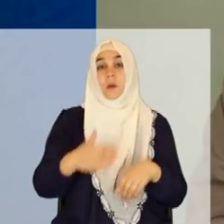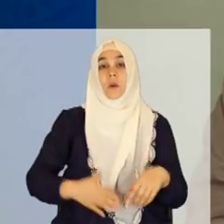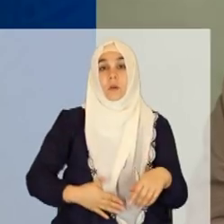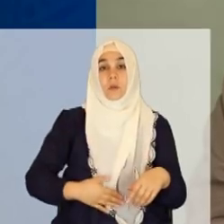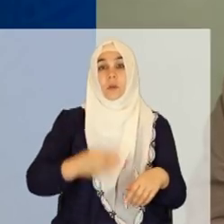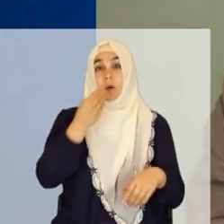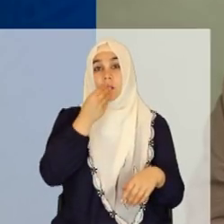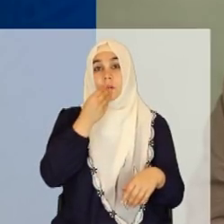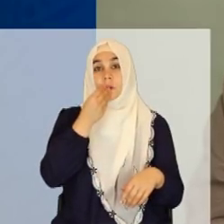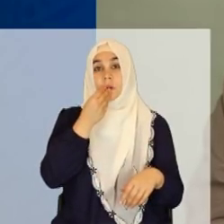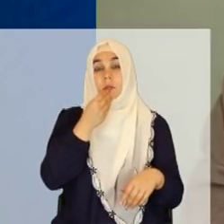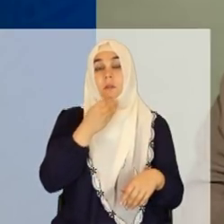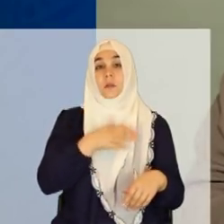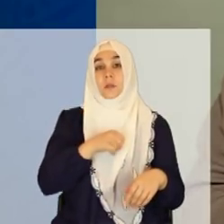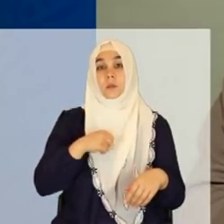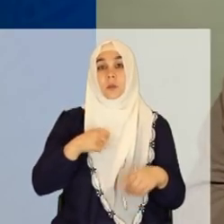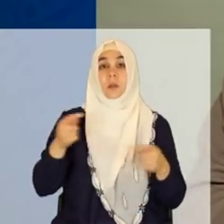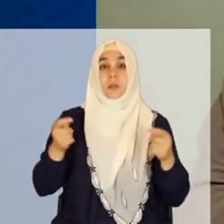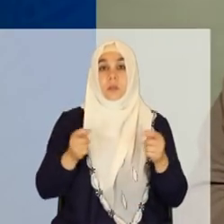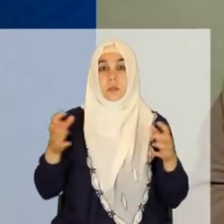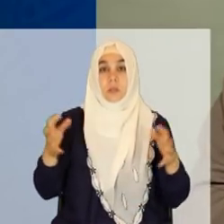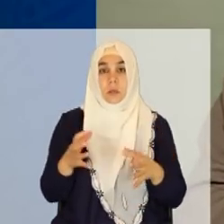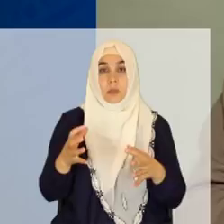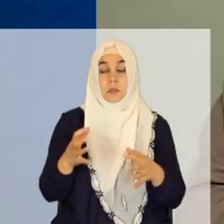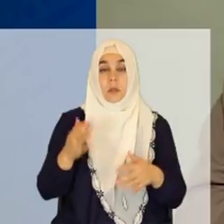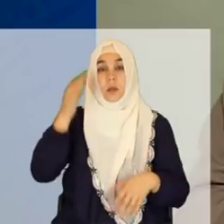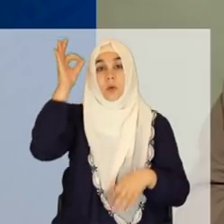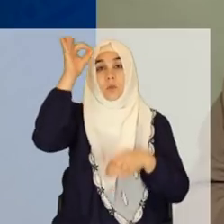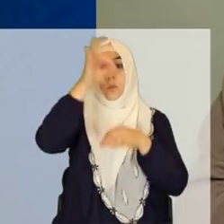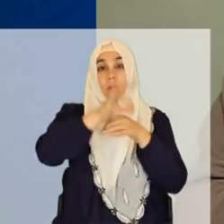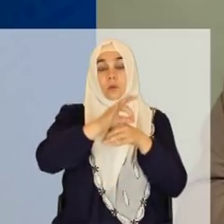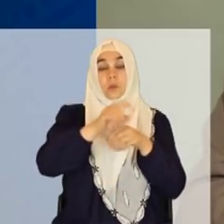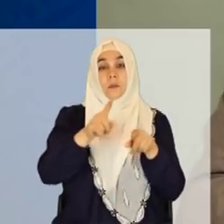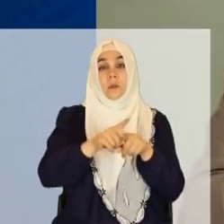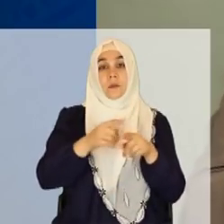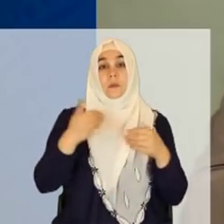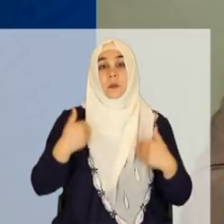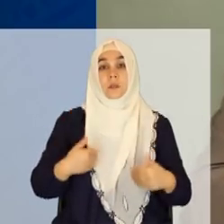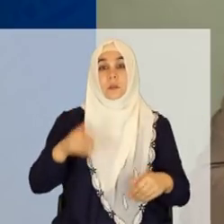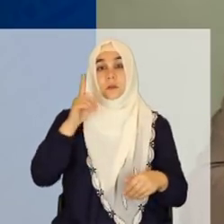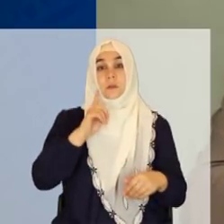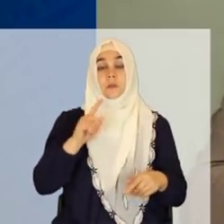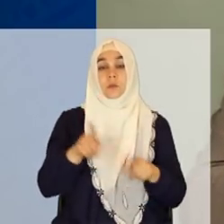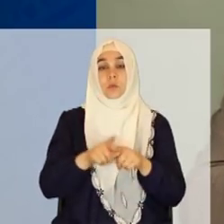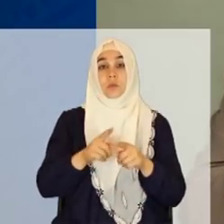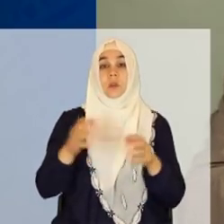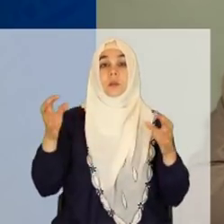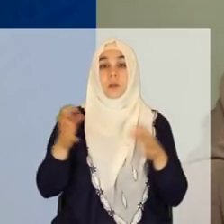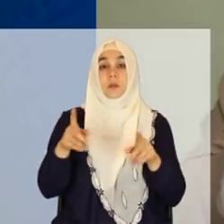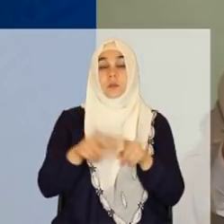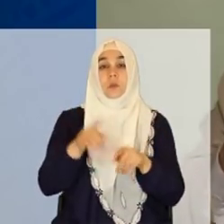qornini oziq-ovqatdan saqlasa, kun botguncha farjini shahvatdan saqlasa,